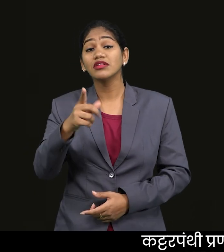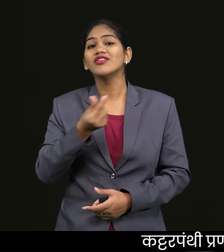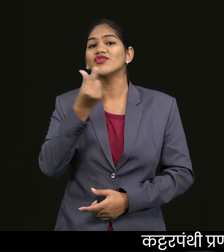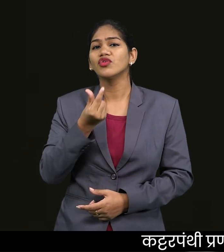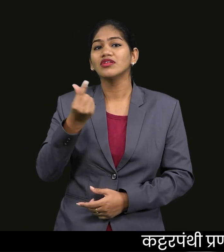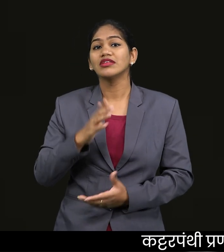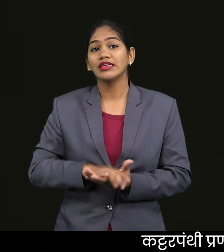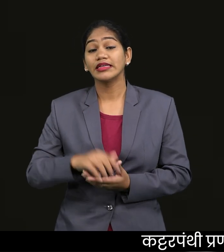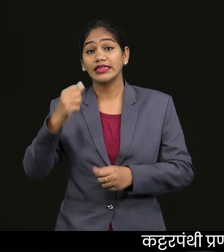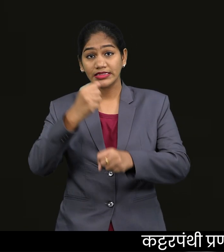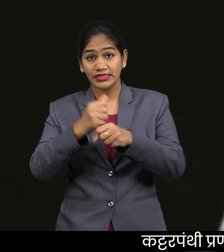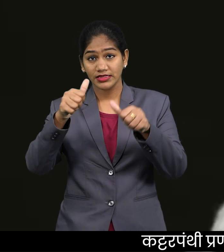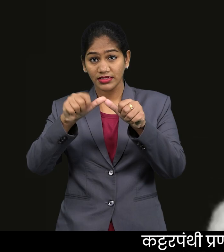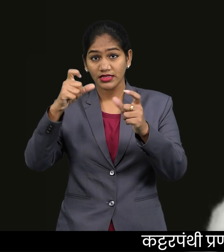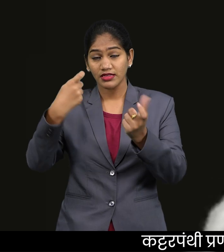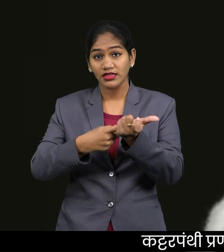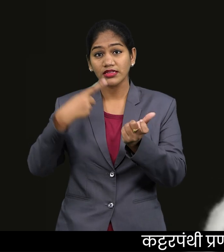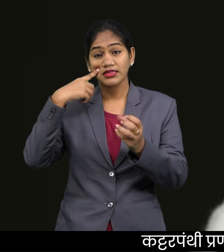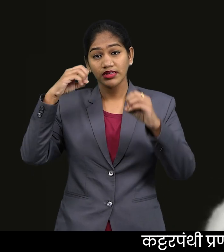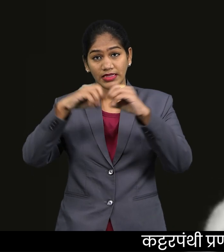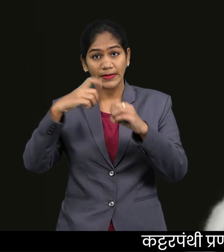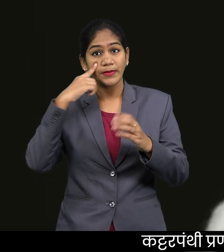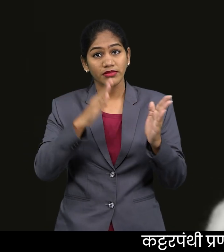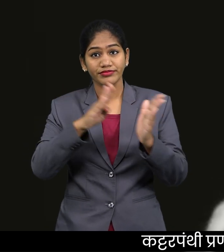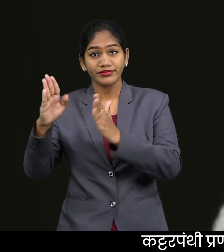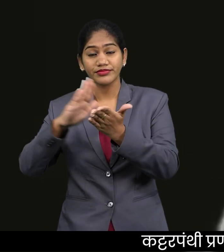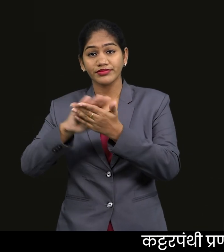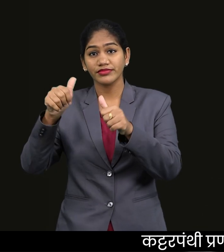कट्टरपंथी प्रणाली के पुनर्गठन का वादा करते हुए